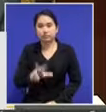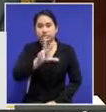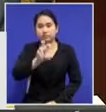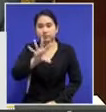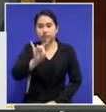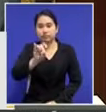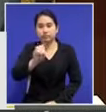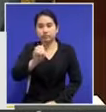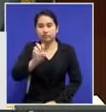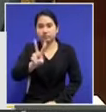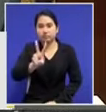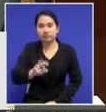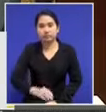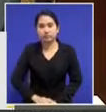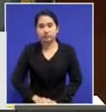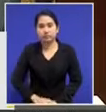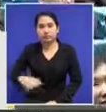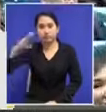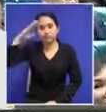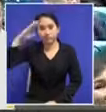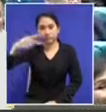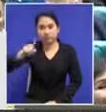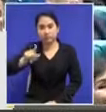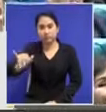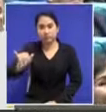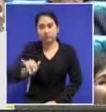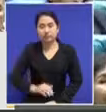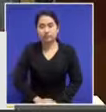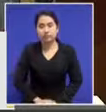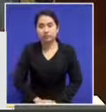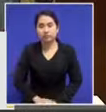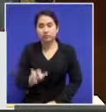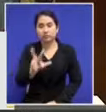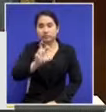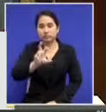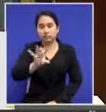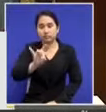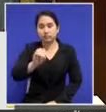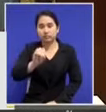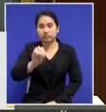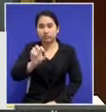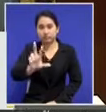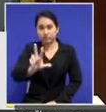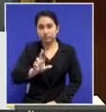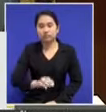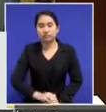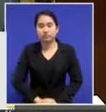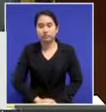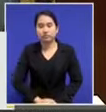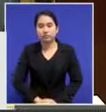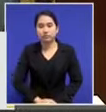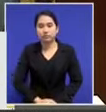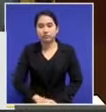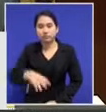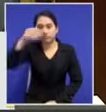382นายพุทธิพงศ์ปุณกัน พลเอกประยุทธ์จันทร์โอชาครับ 383นายเพชรเอกพลังกุล น